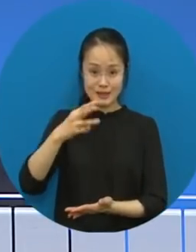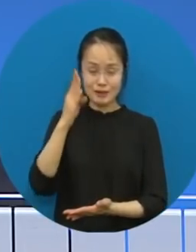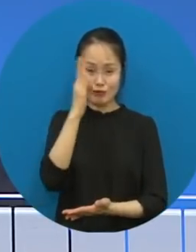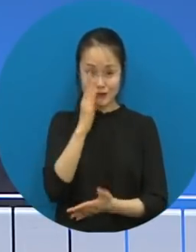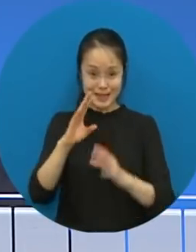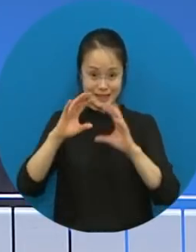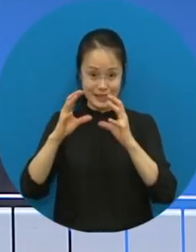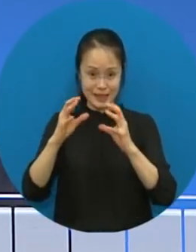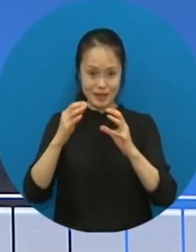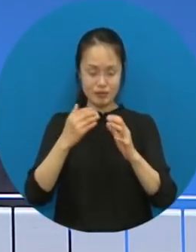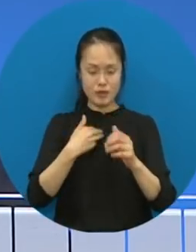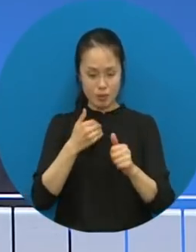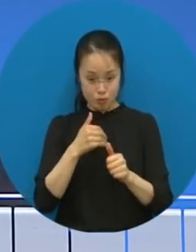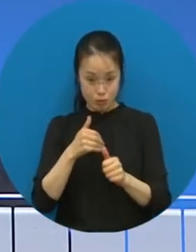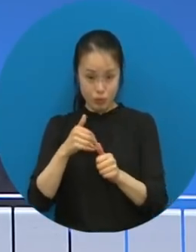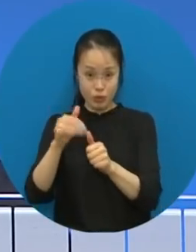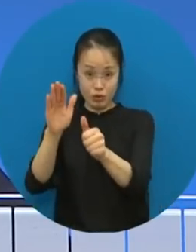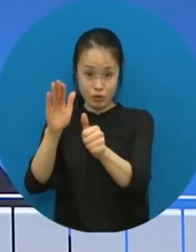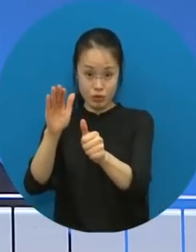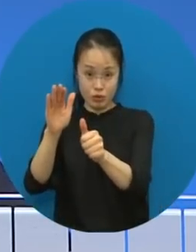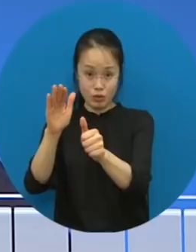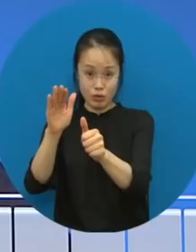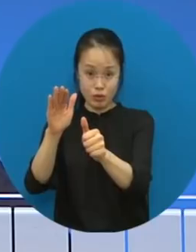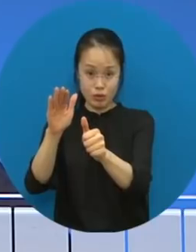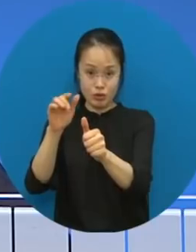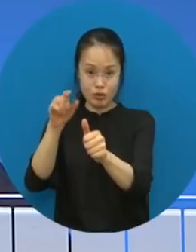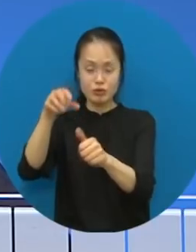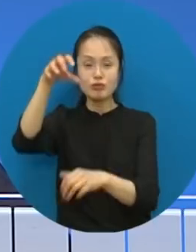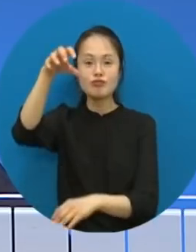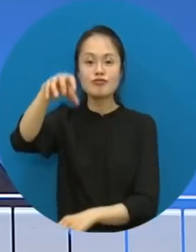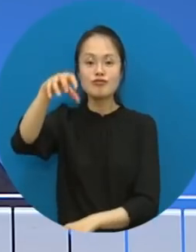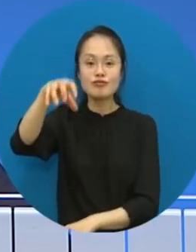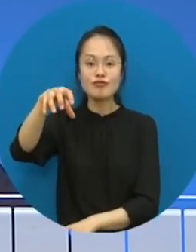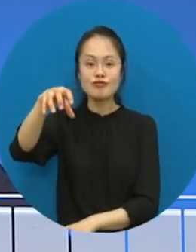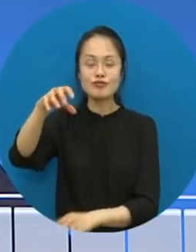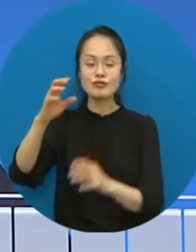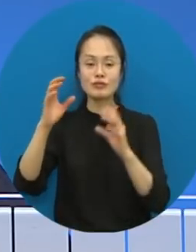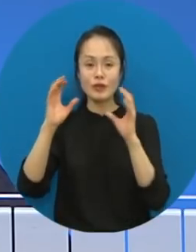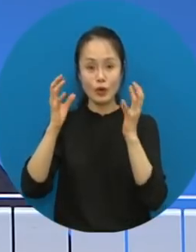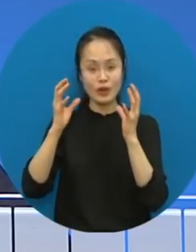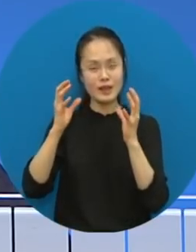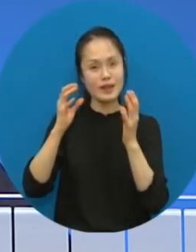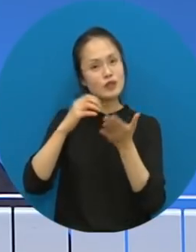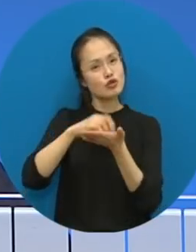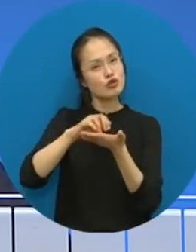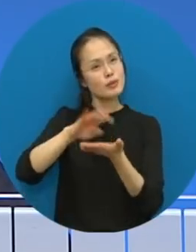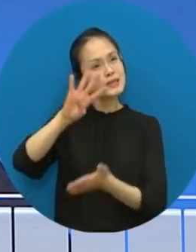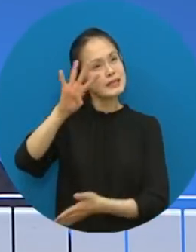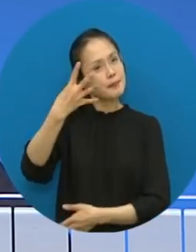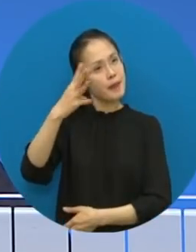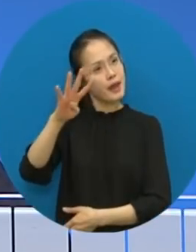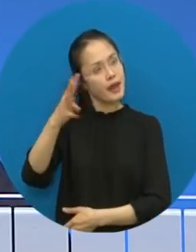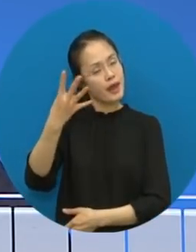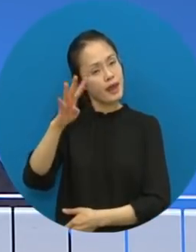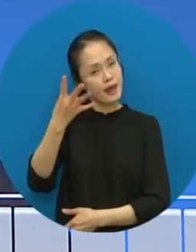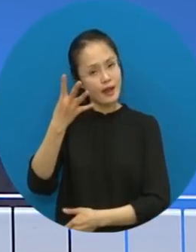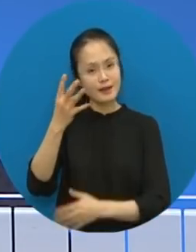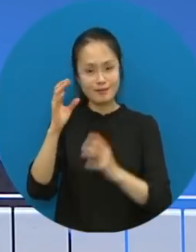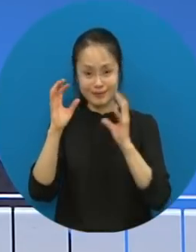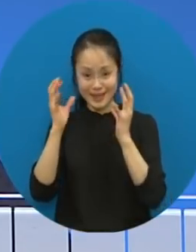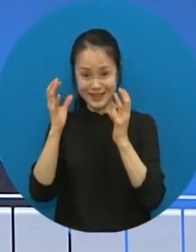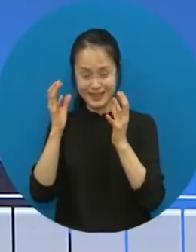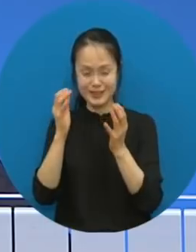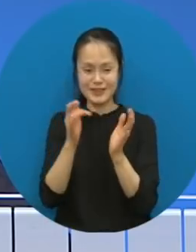도리어 브라질에서도 어린아이들과 일주일 7일 한 400명의 아이들과 예수 그리스도의 사랑을 나누게